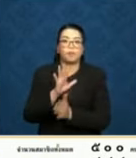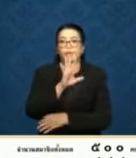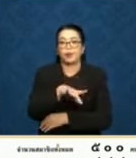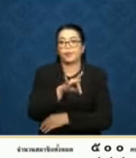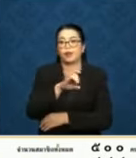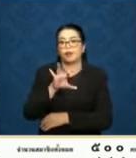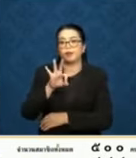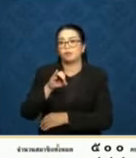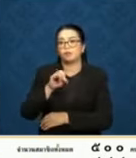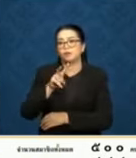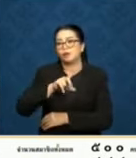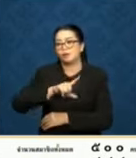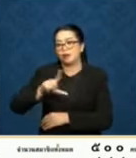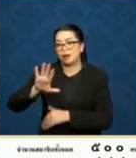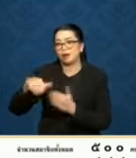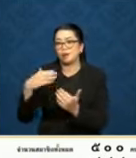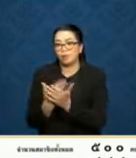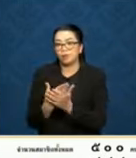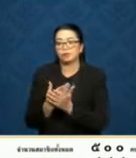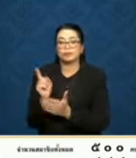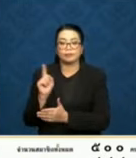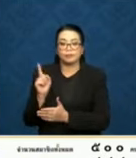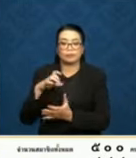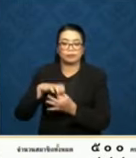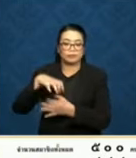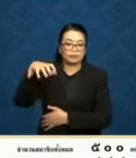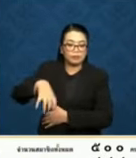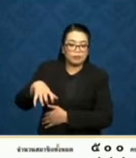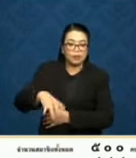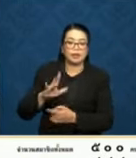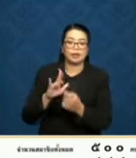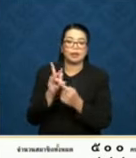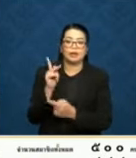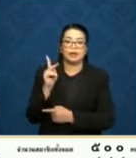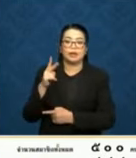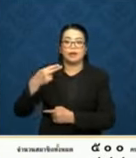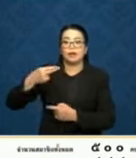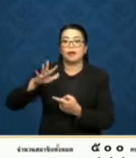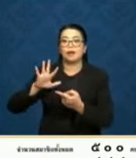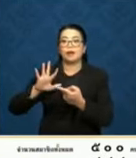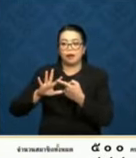892 ล้านบาทแตเจีดไปถง